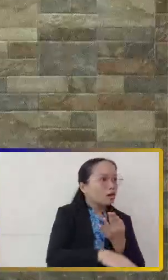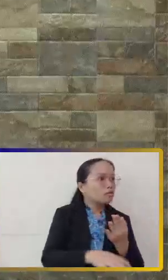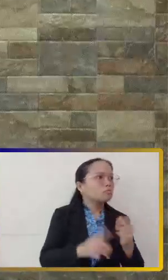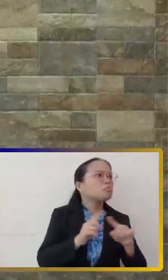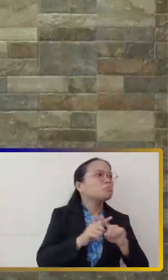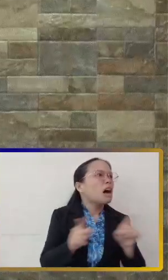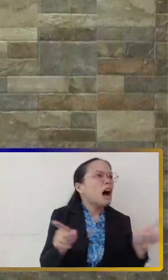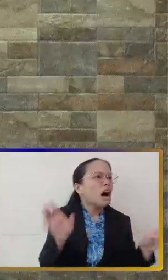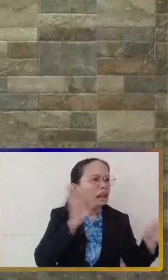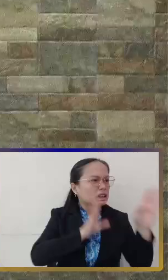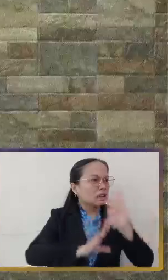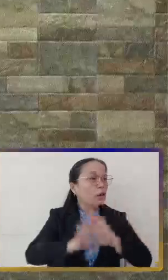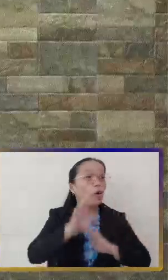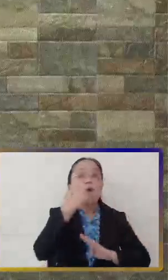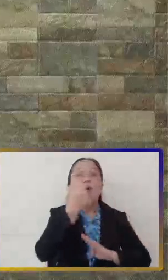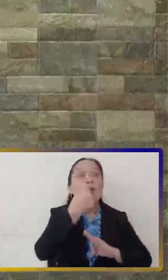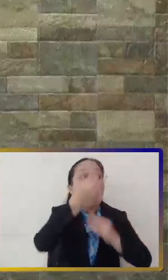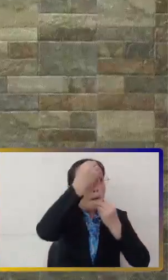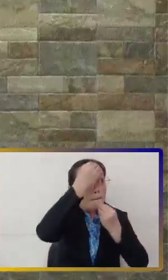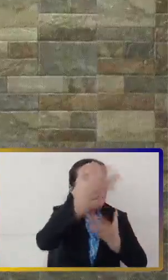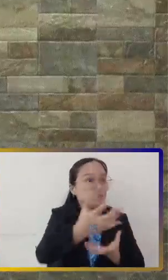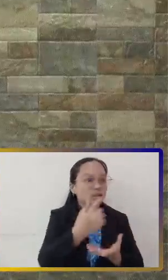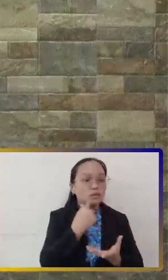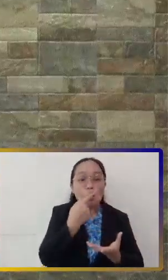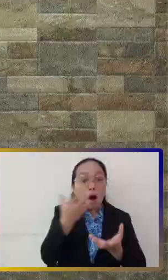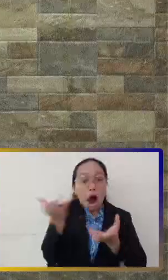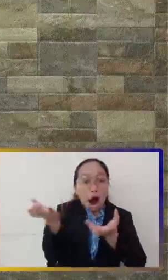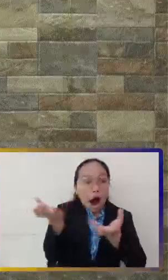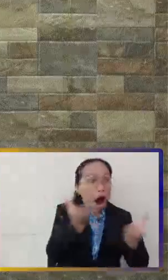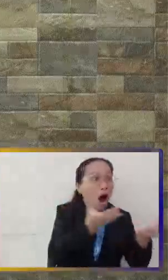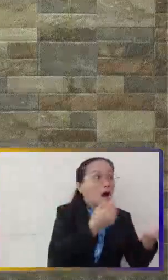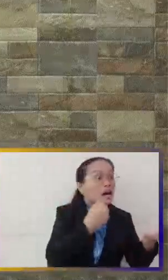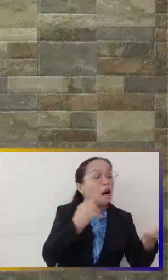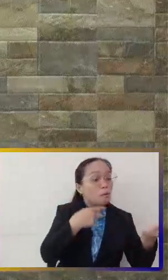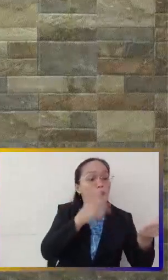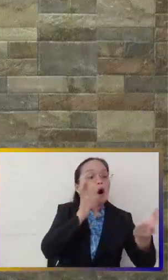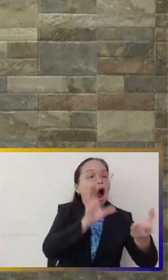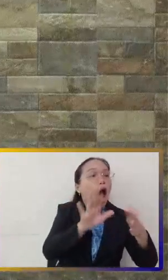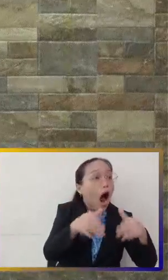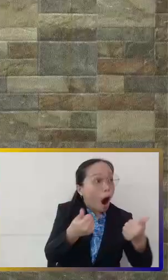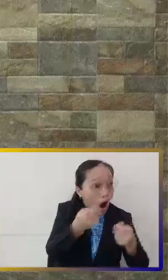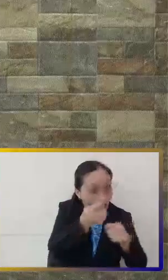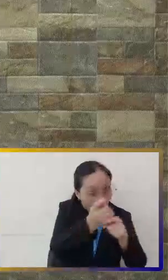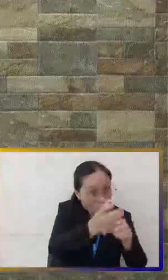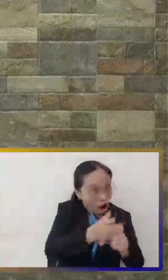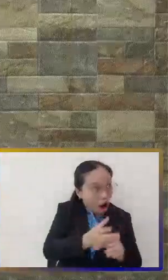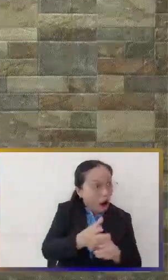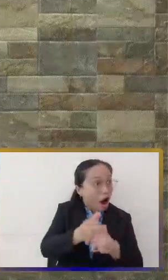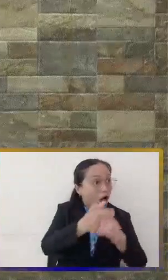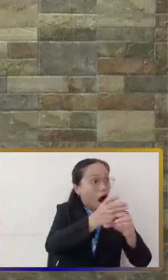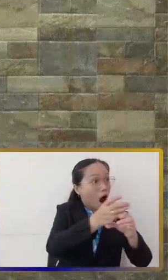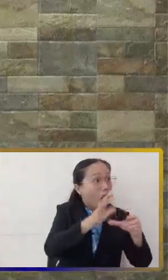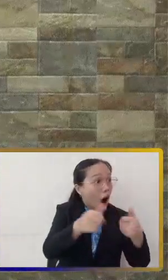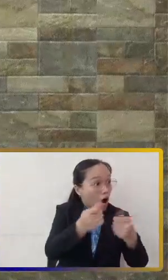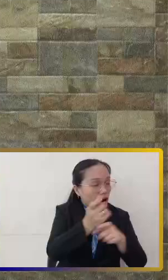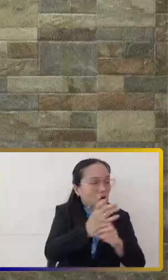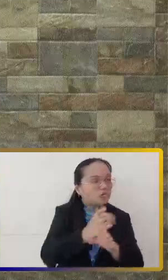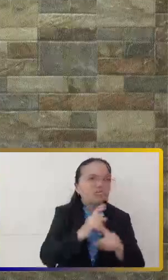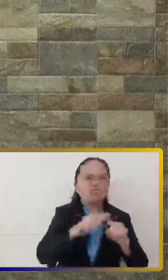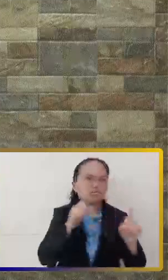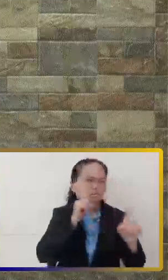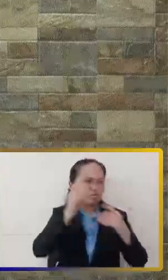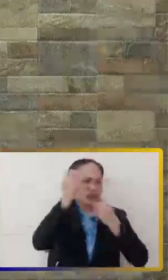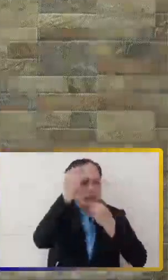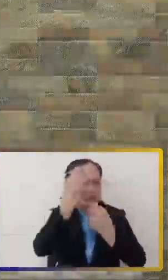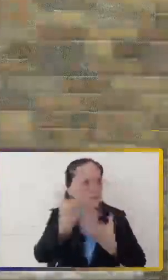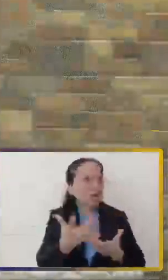sumunod yung kumuha kung paano nila dadalhin at iingatan yun pong Ark of Covenant. And so